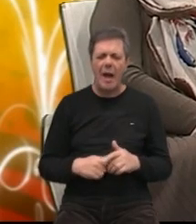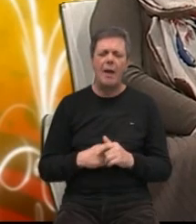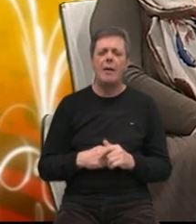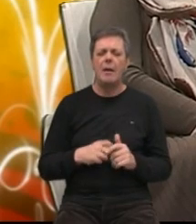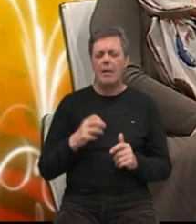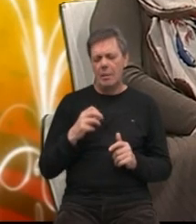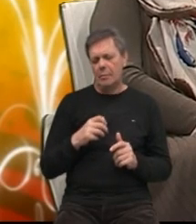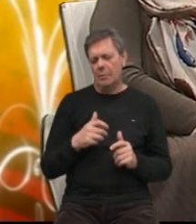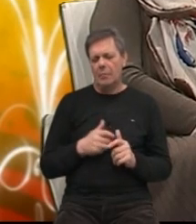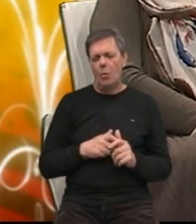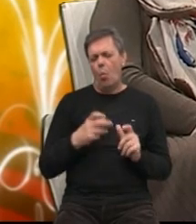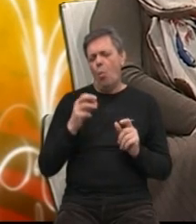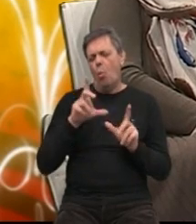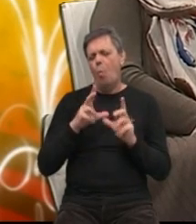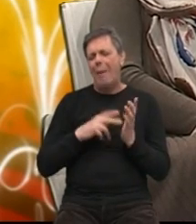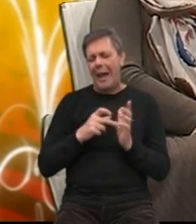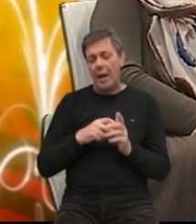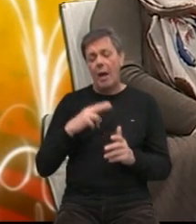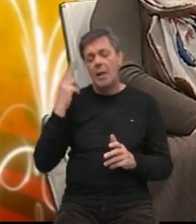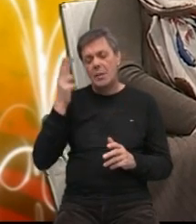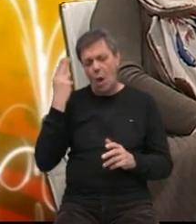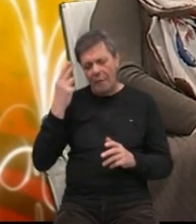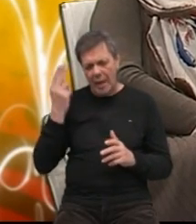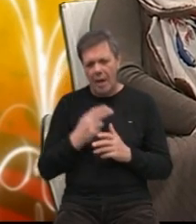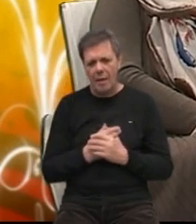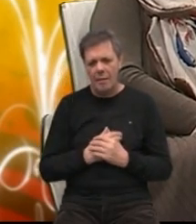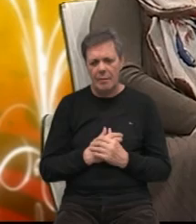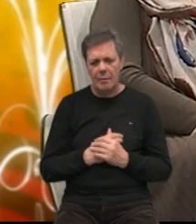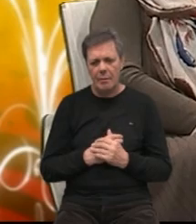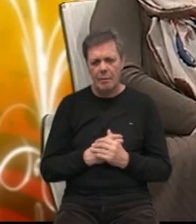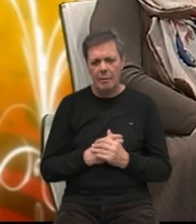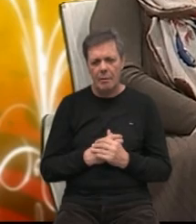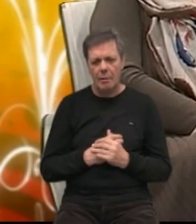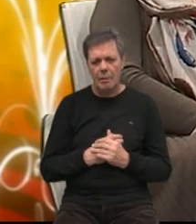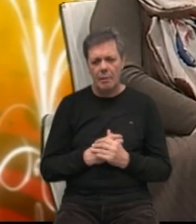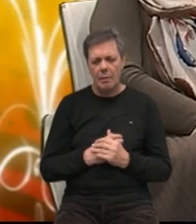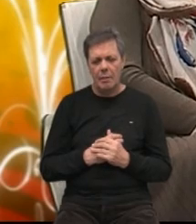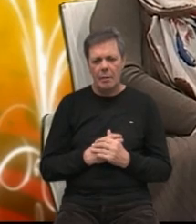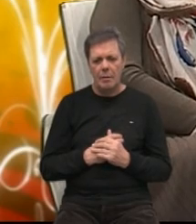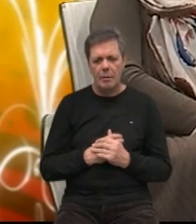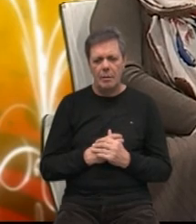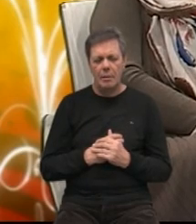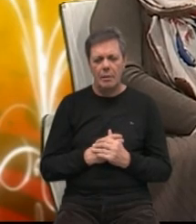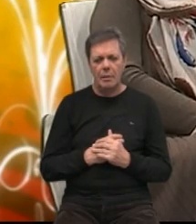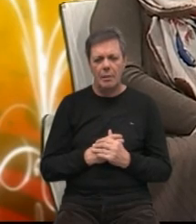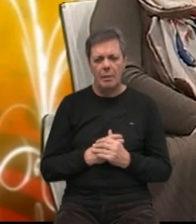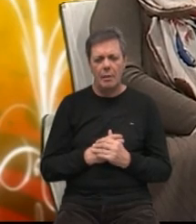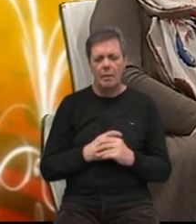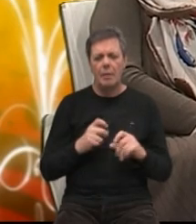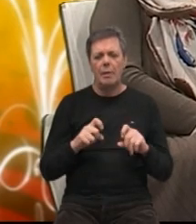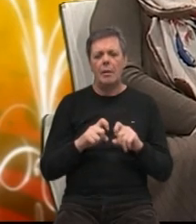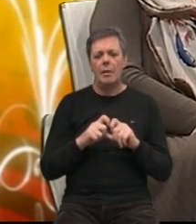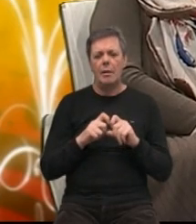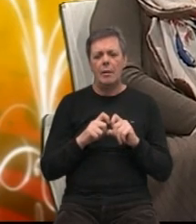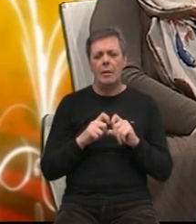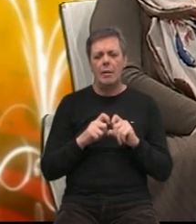iz Umaga, a sa slovenske strane Domeni ovo sa Srovinske strane dom... Dominik